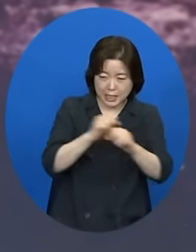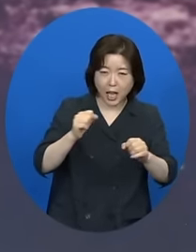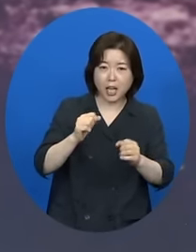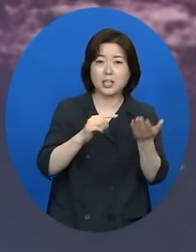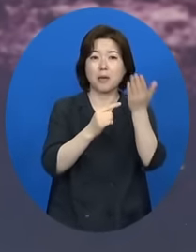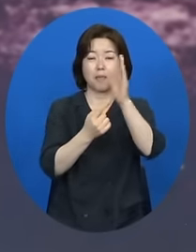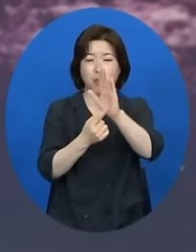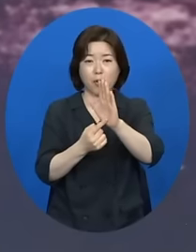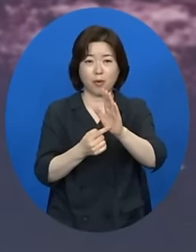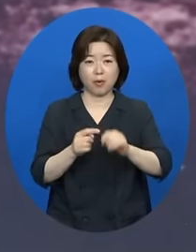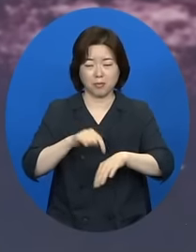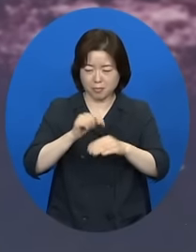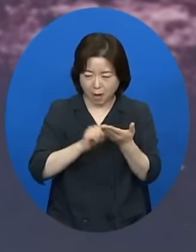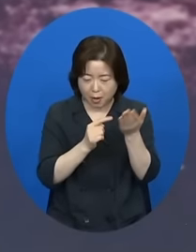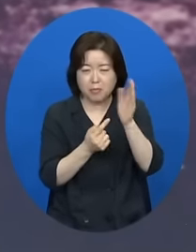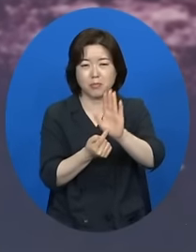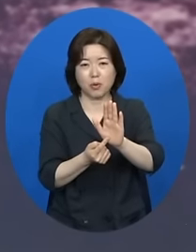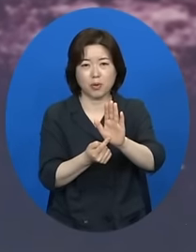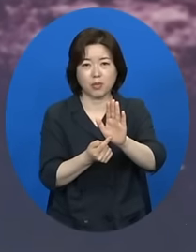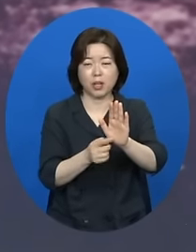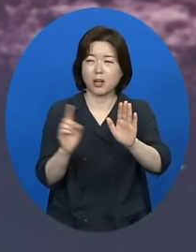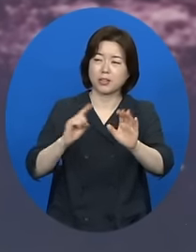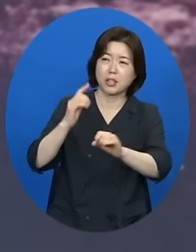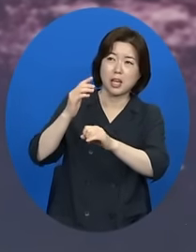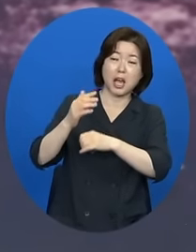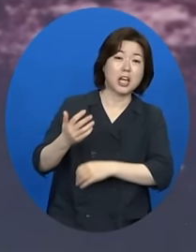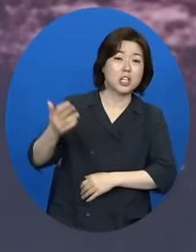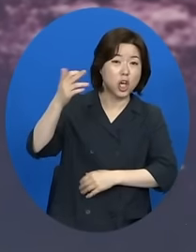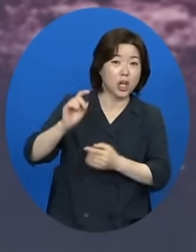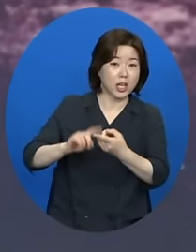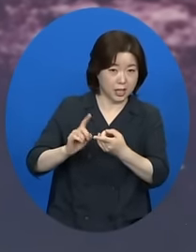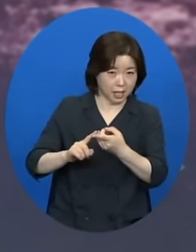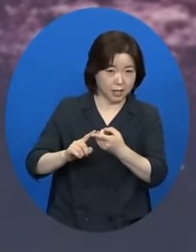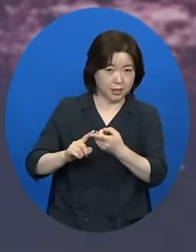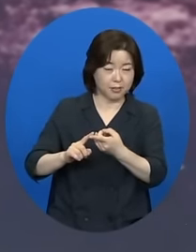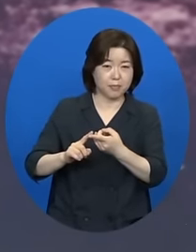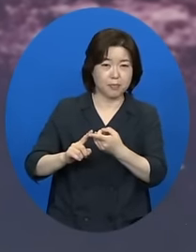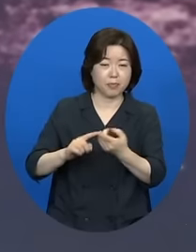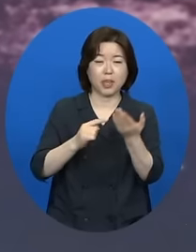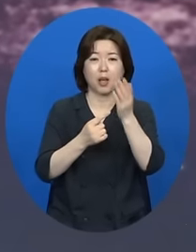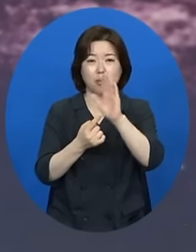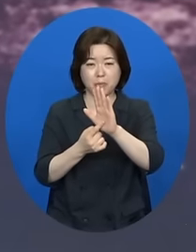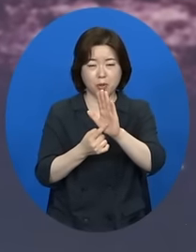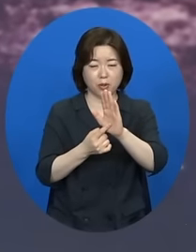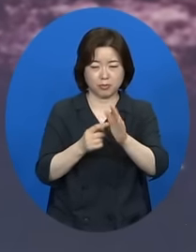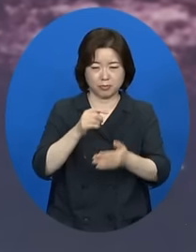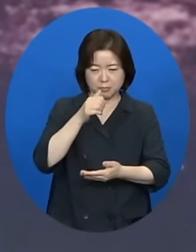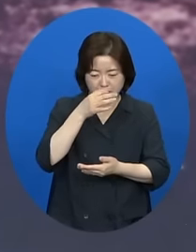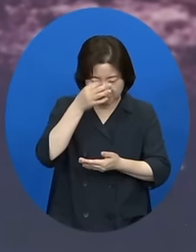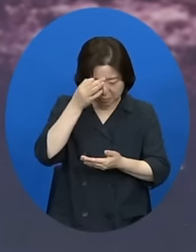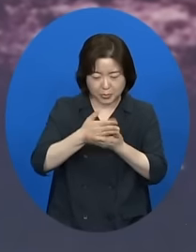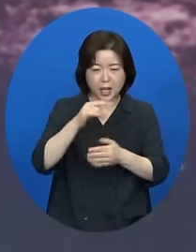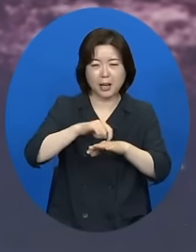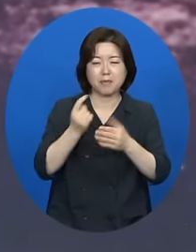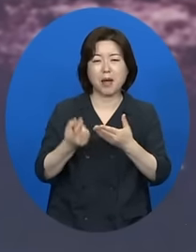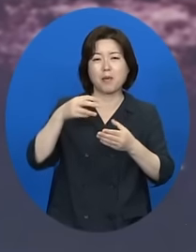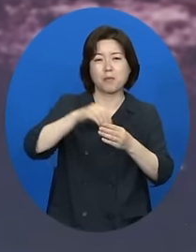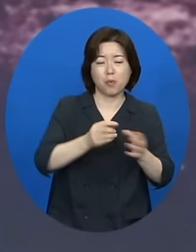동시에 하나님께 대한 어떤 형에 대한 그 표현을, 사주의 마음을 담고 있는